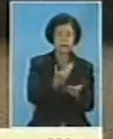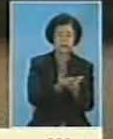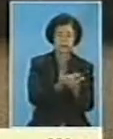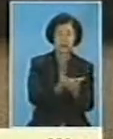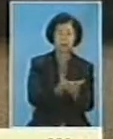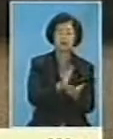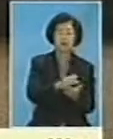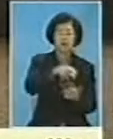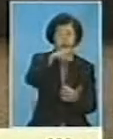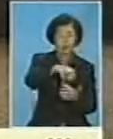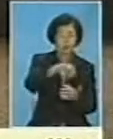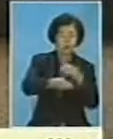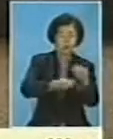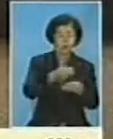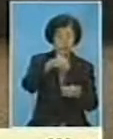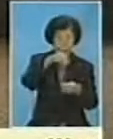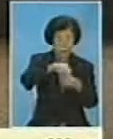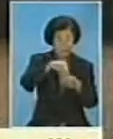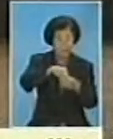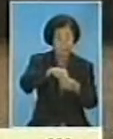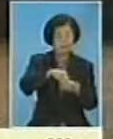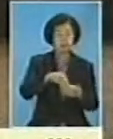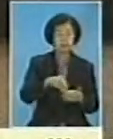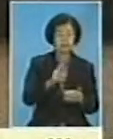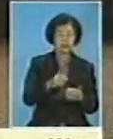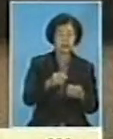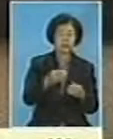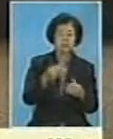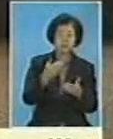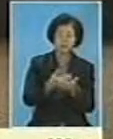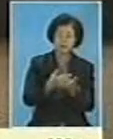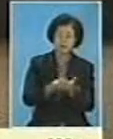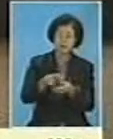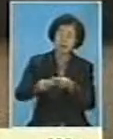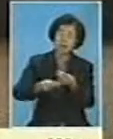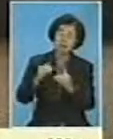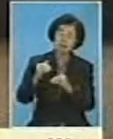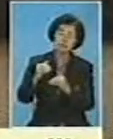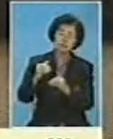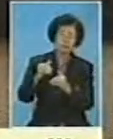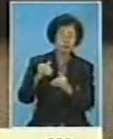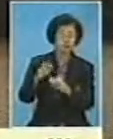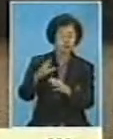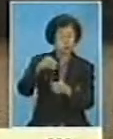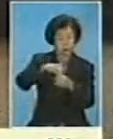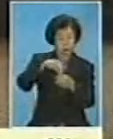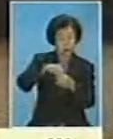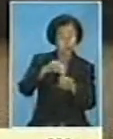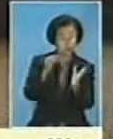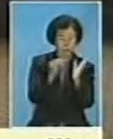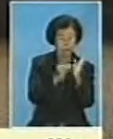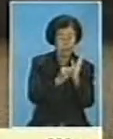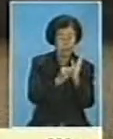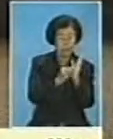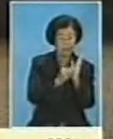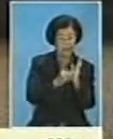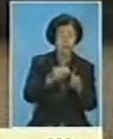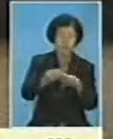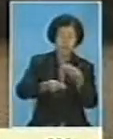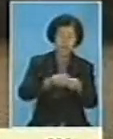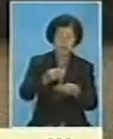กรมการค้าภายในซึ่งเป็นราคาขายส่งในตลาดกรุงเทพและข้าวที่ขายออกไ